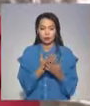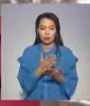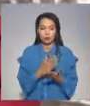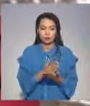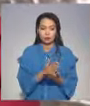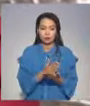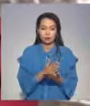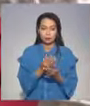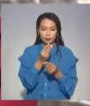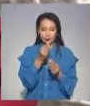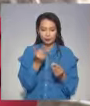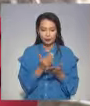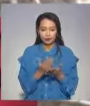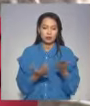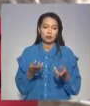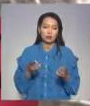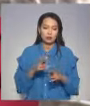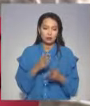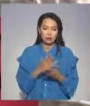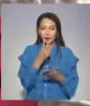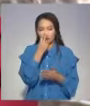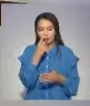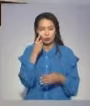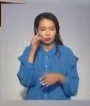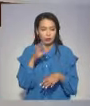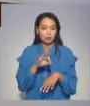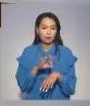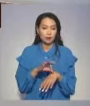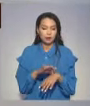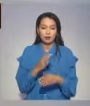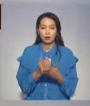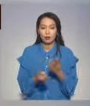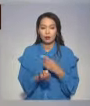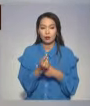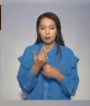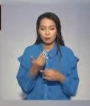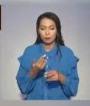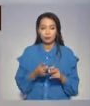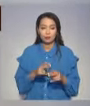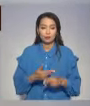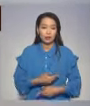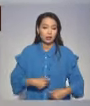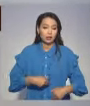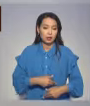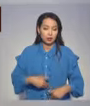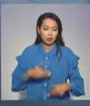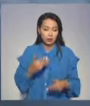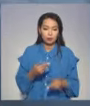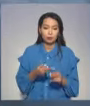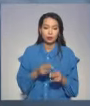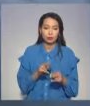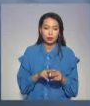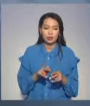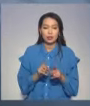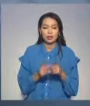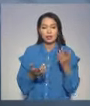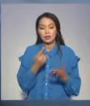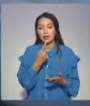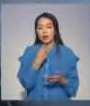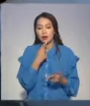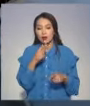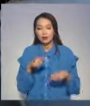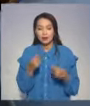кетеді, одан қала беретін болса адам тұмауратып, жиі ауыра бастайды. Негізінен ауру жыныстық қатынас, инъекциямен қан арқылы жұғат,